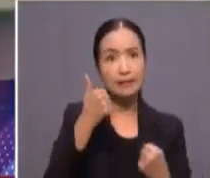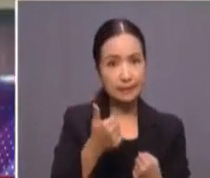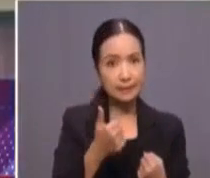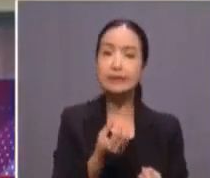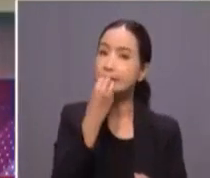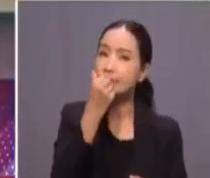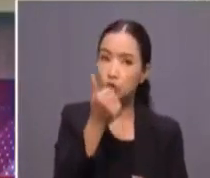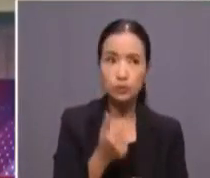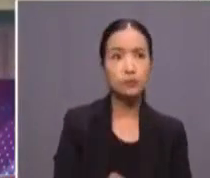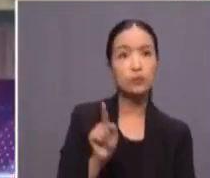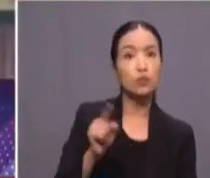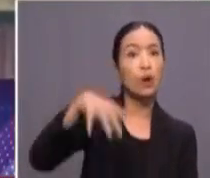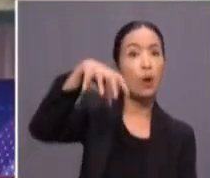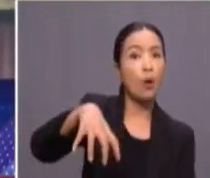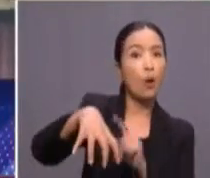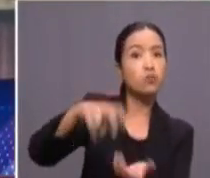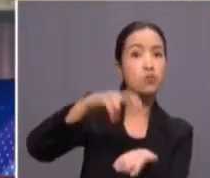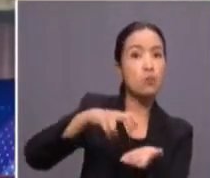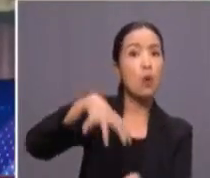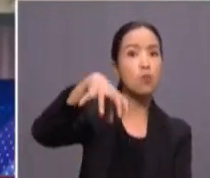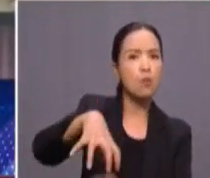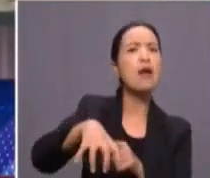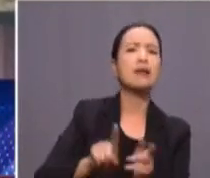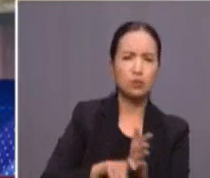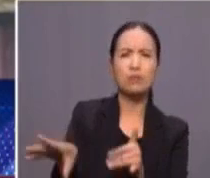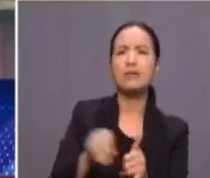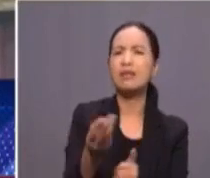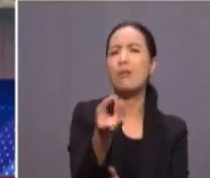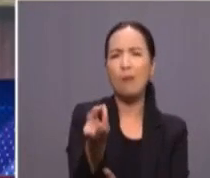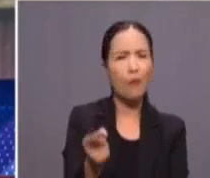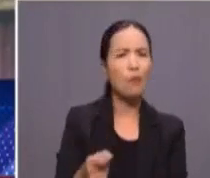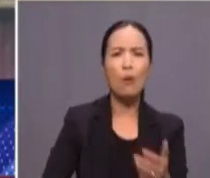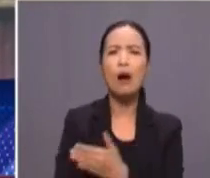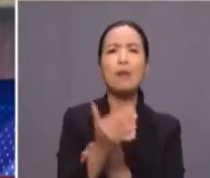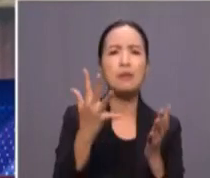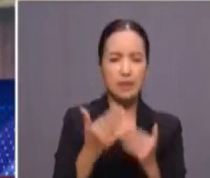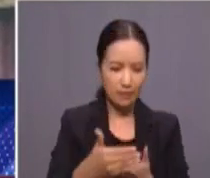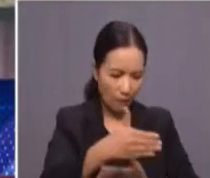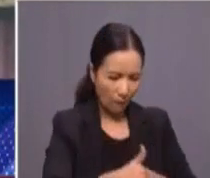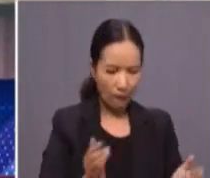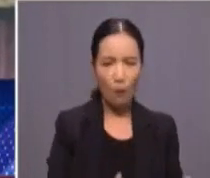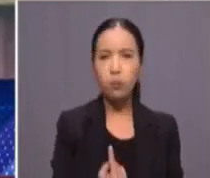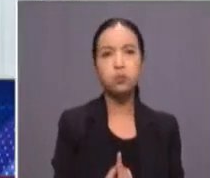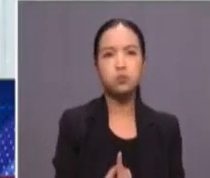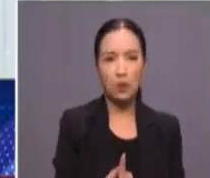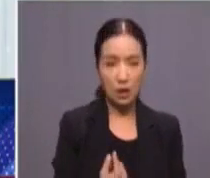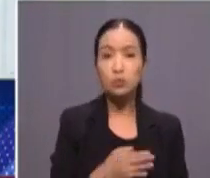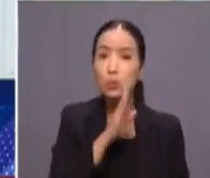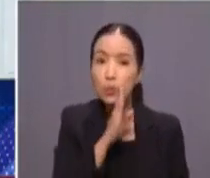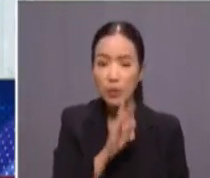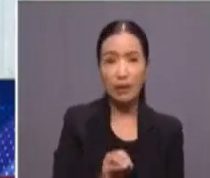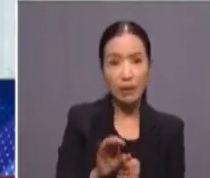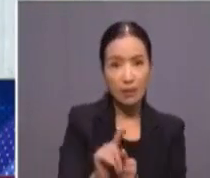ที่ถูกส่งกลับอาคารรับรองแล้วกลุ่มนี้ค่อนข้างปลอดภัยมีโอกาสติดเชื้อน้อยมากตอนนี้เจ้าหน้าที่ให้อยู่ห้องเดี่ยวนะคะซึ่งถ้าหากว่าปฏิบัติต